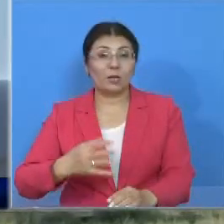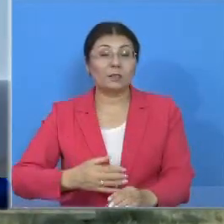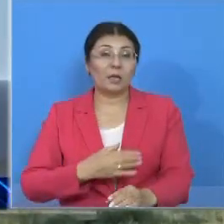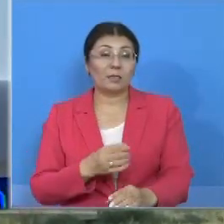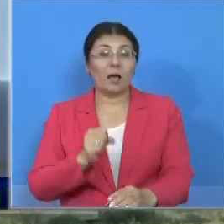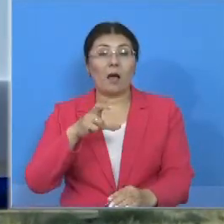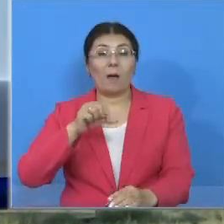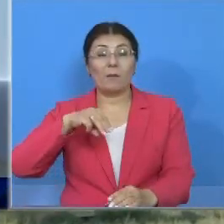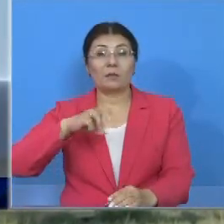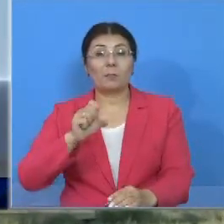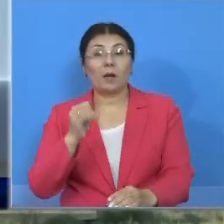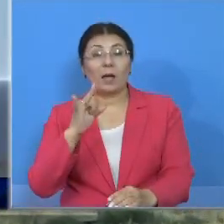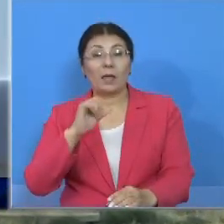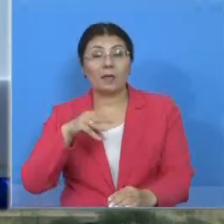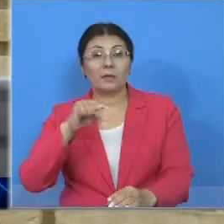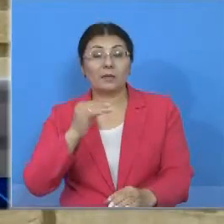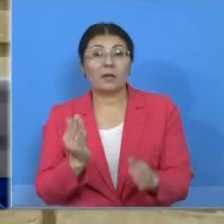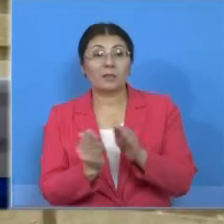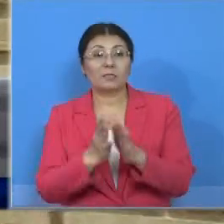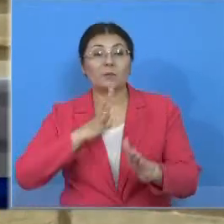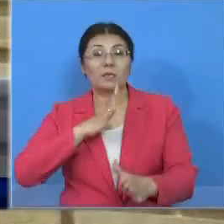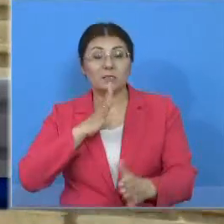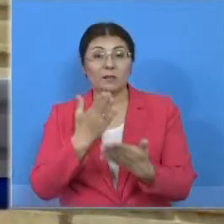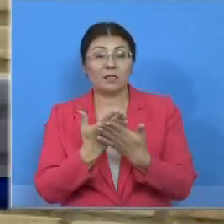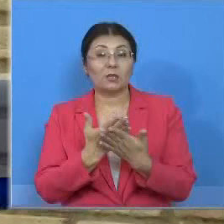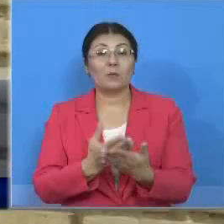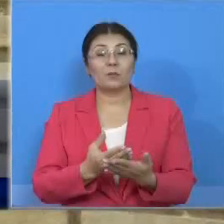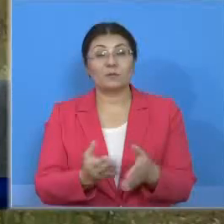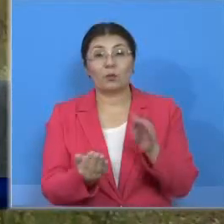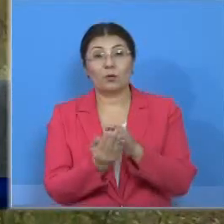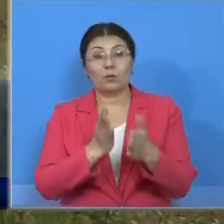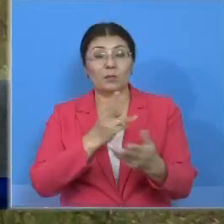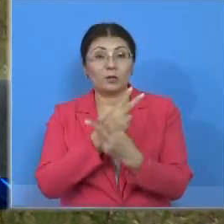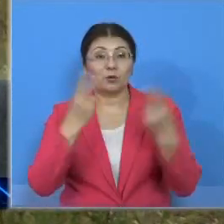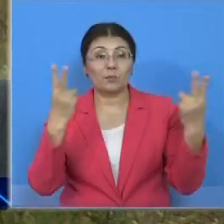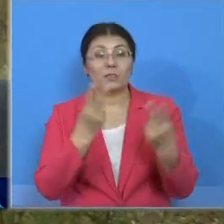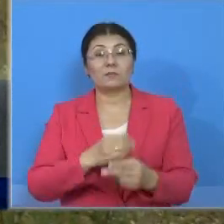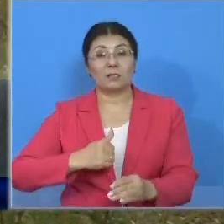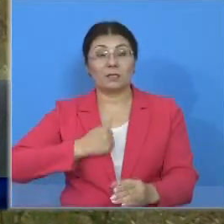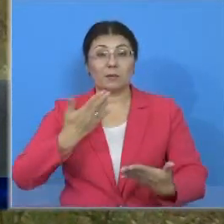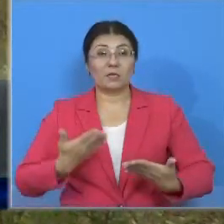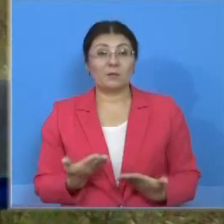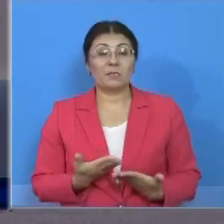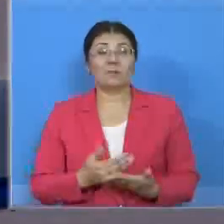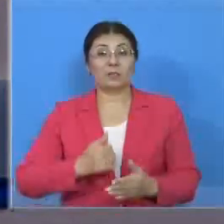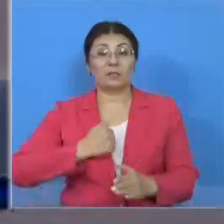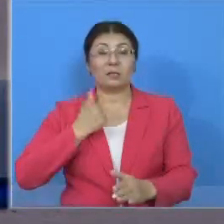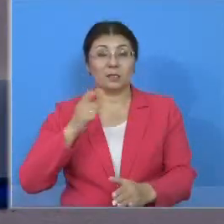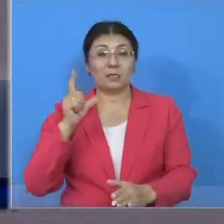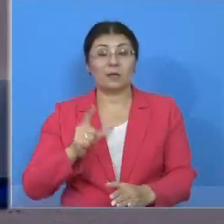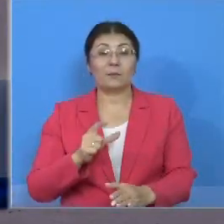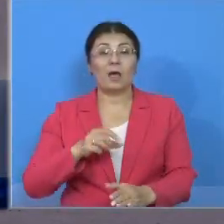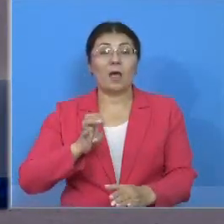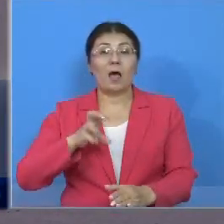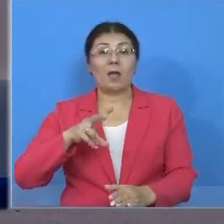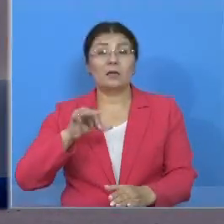ие Абат Байтақ кесенесіне барды. Мұнда орта ғасырға жататын қорымдар орналасқан. Сондай-ақ батырлар мекенінен шыққан мерген қыз Әлия